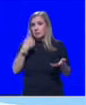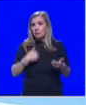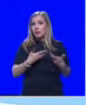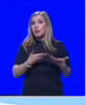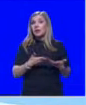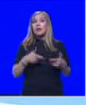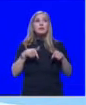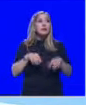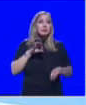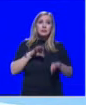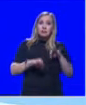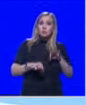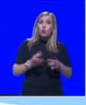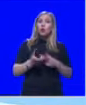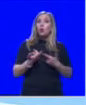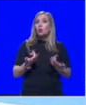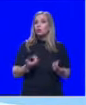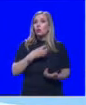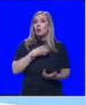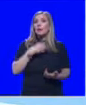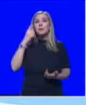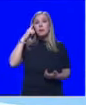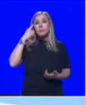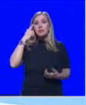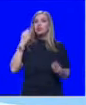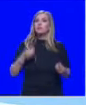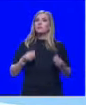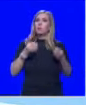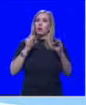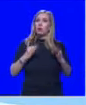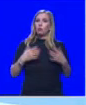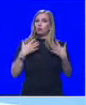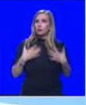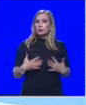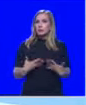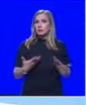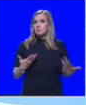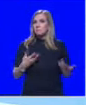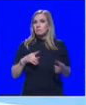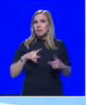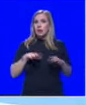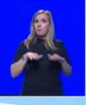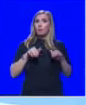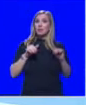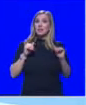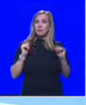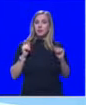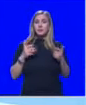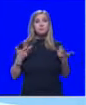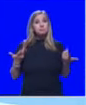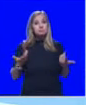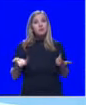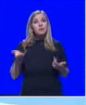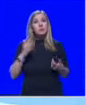сега местните, колкото и ГЕРБ да смята, че са в добра кондиция и че нямат отстъпление,